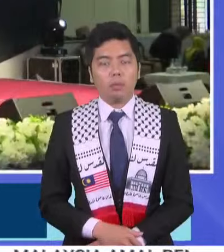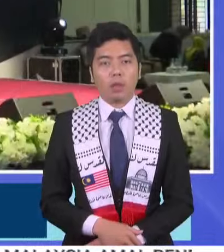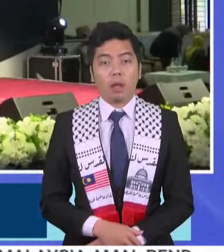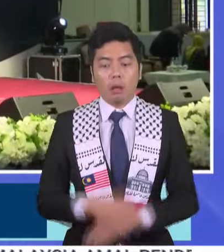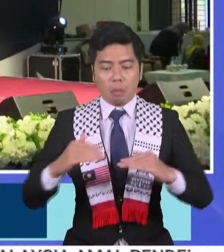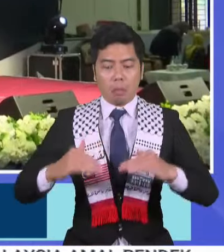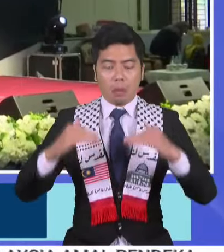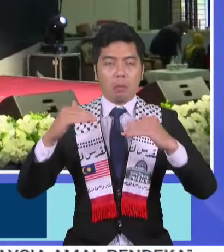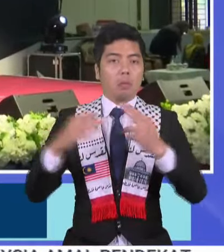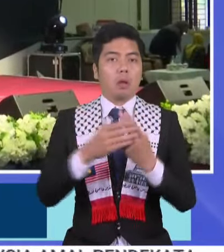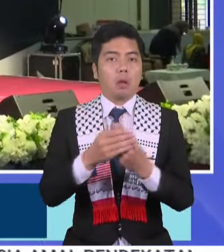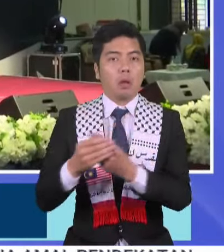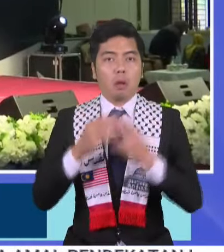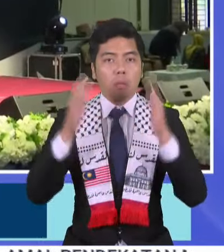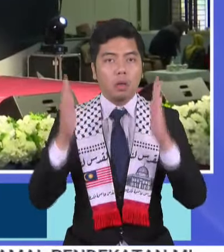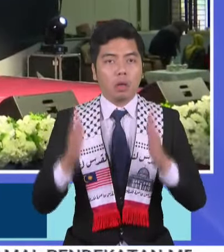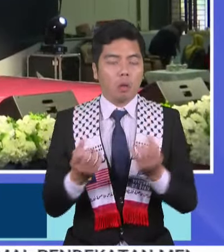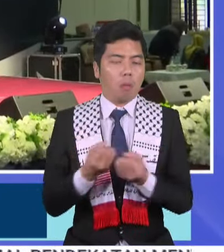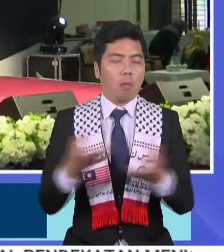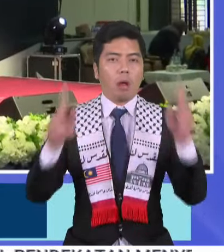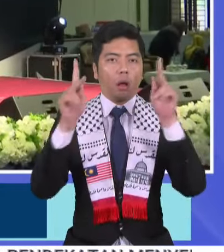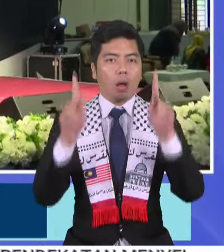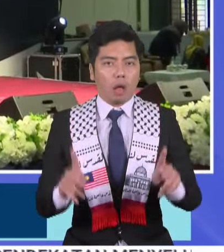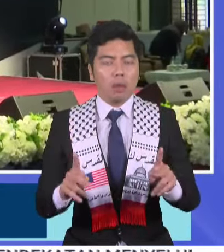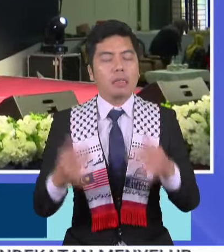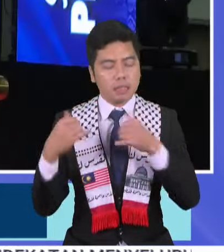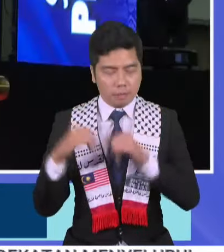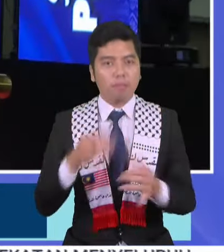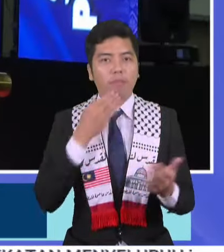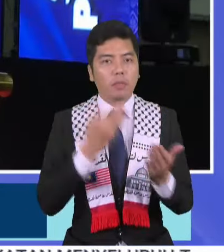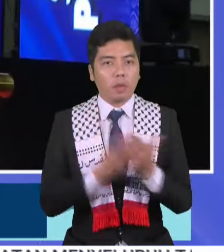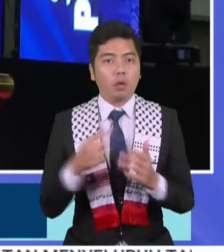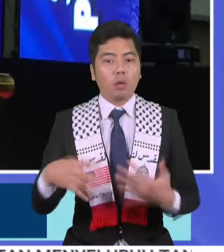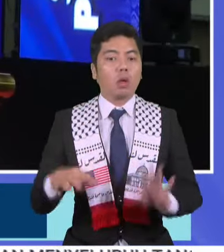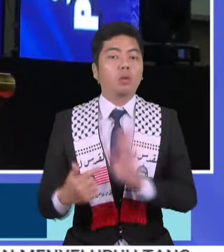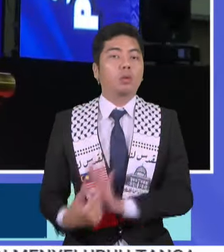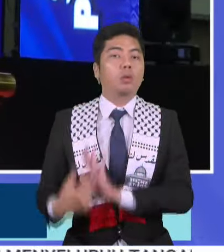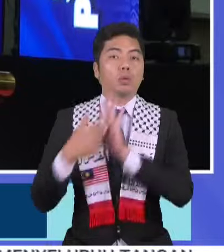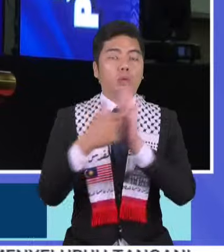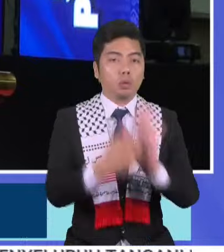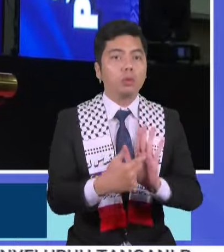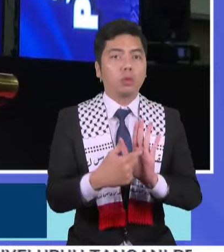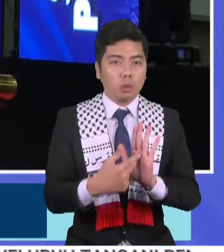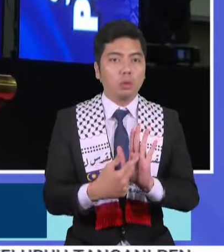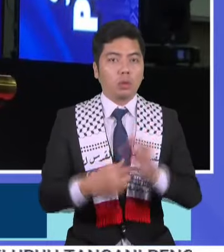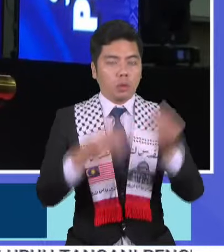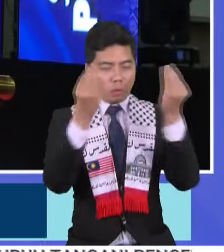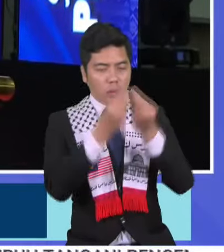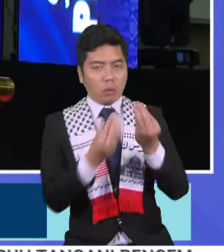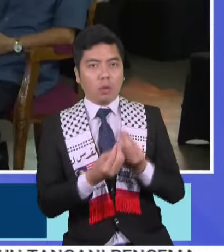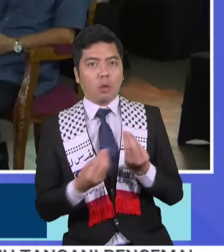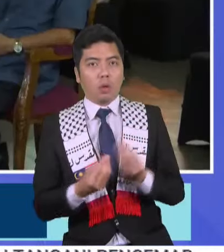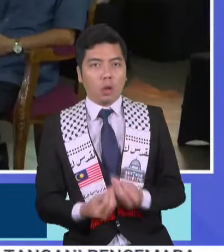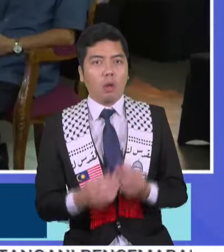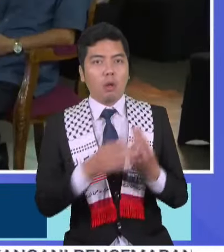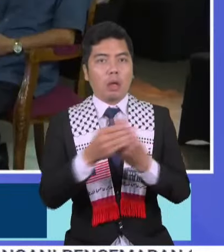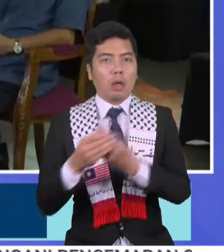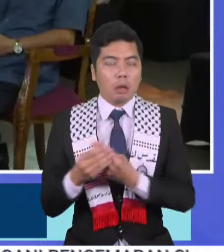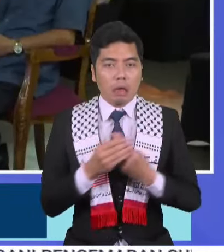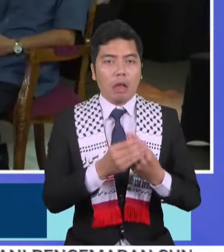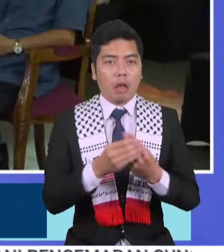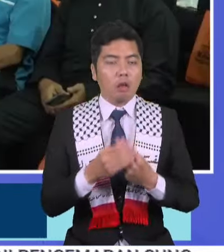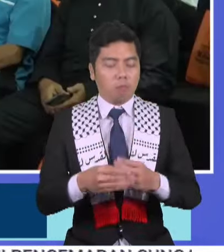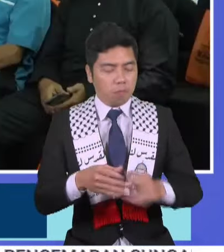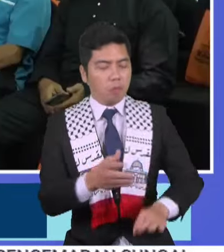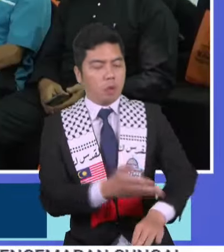Tahap perpaduan antara masyarakat berbilang kaum berada pada tahap baik. Ia dibuktikan dengan Indeks Perpaduan Nasional yang meningkat